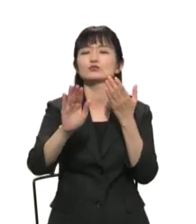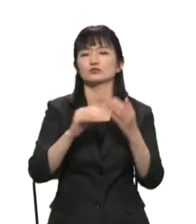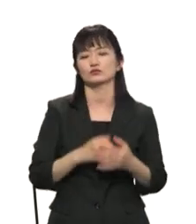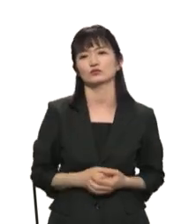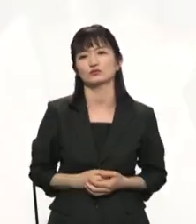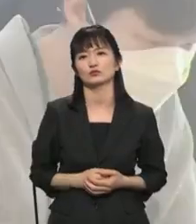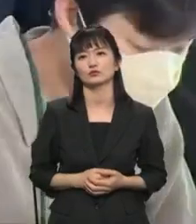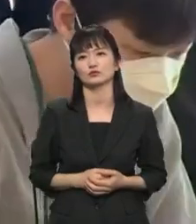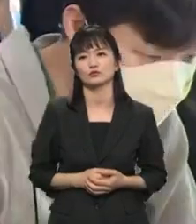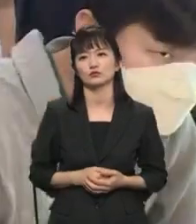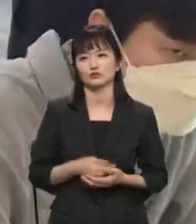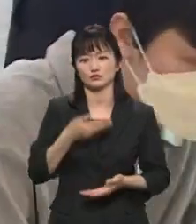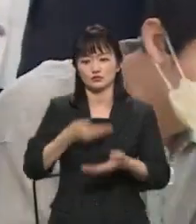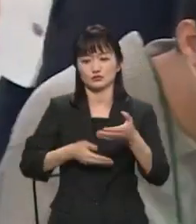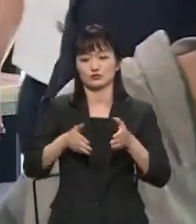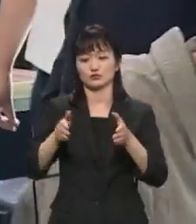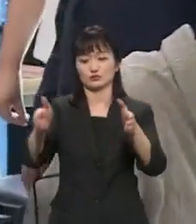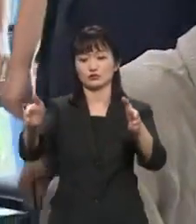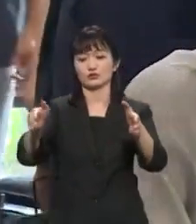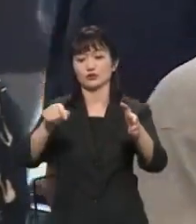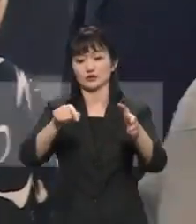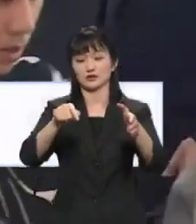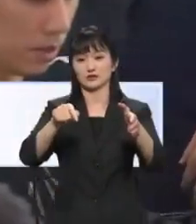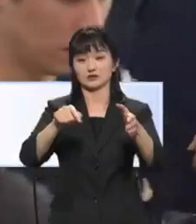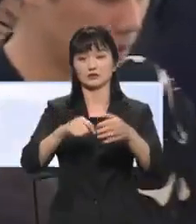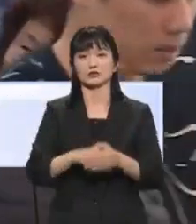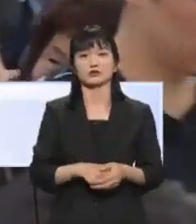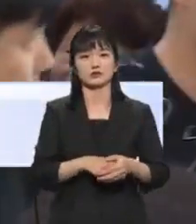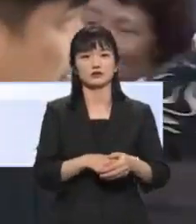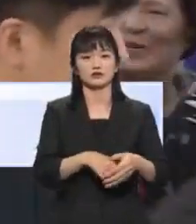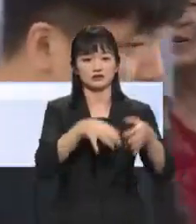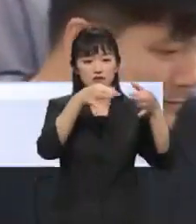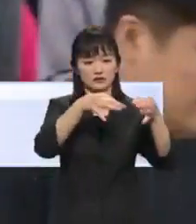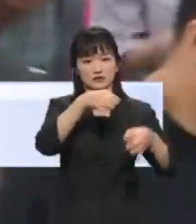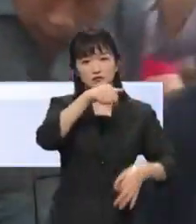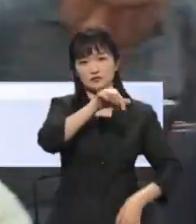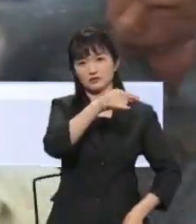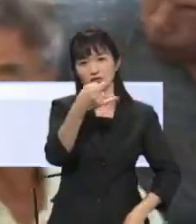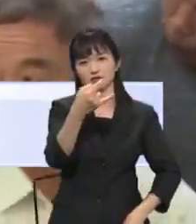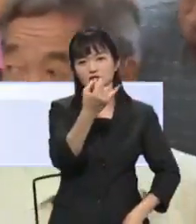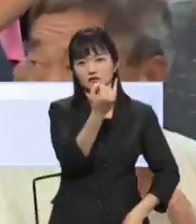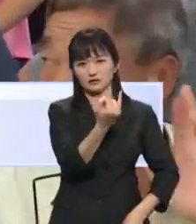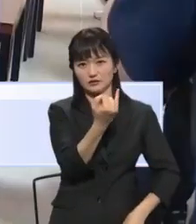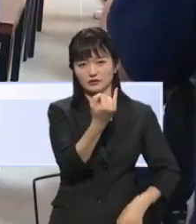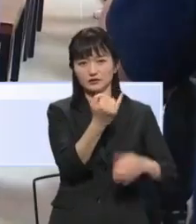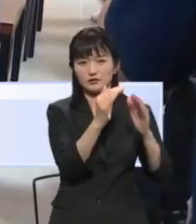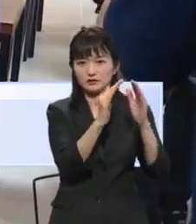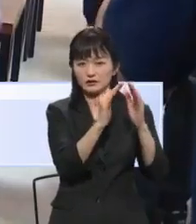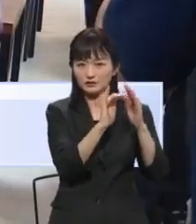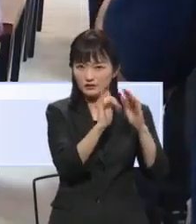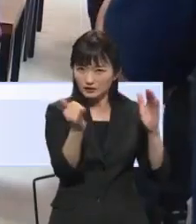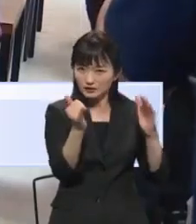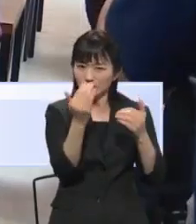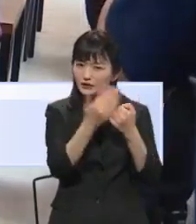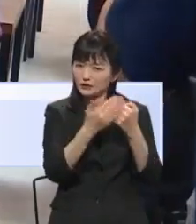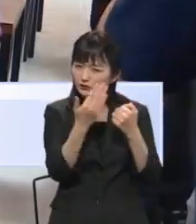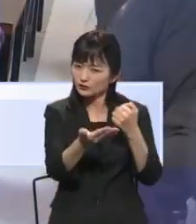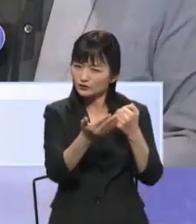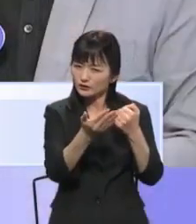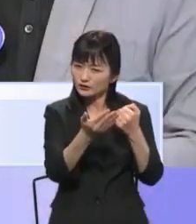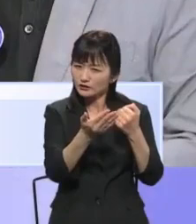여사 일가의 그 땅 특혜를 주기 위해서 했느냐라는 것이 이제 본질이잖아요 근데 이제 그 부분은